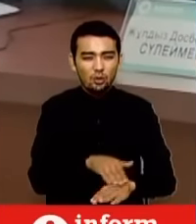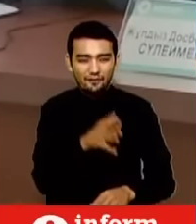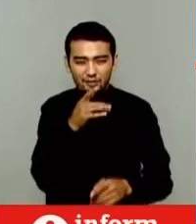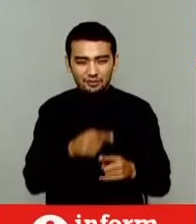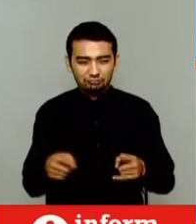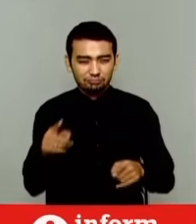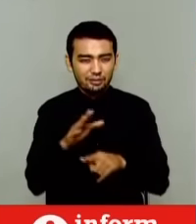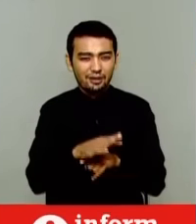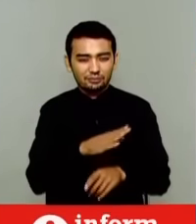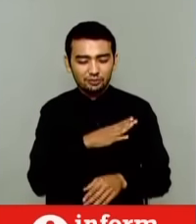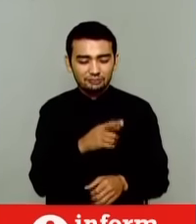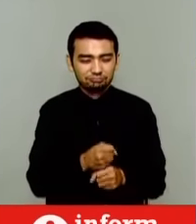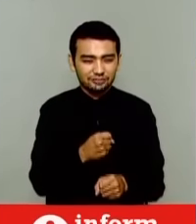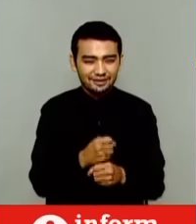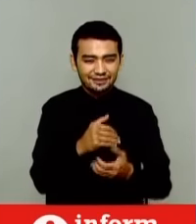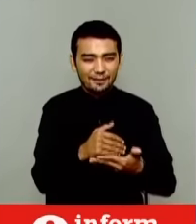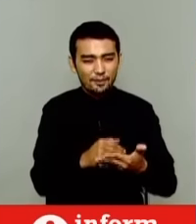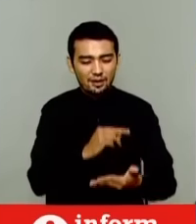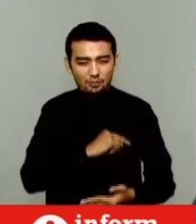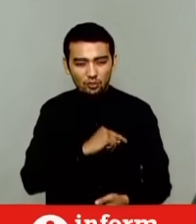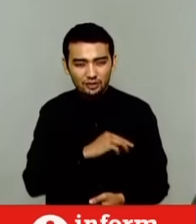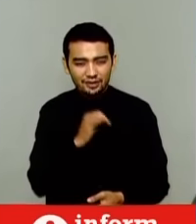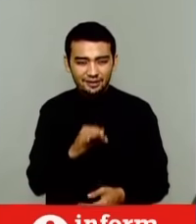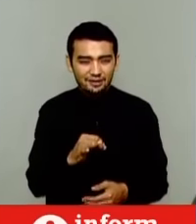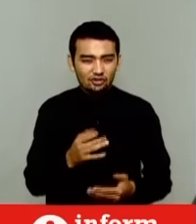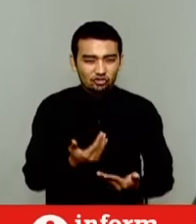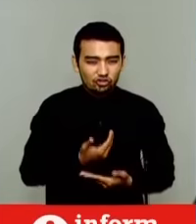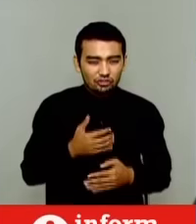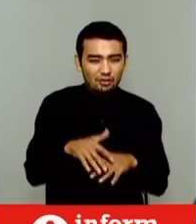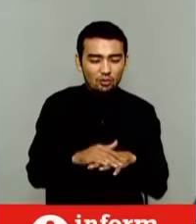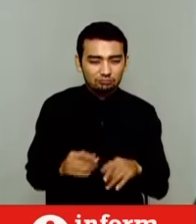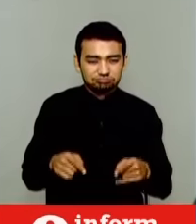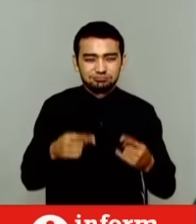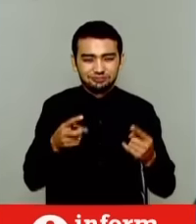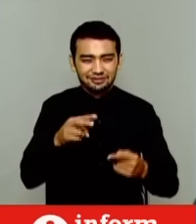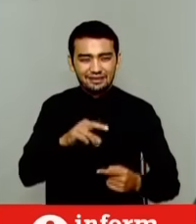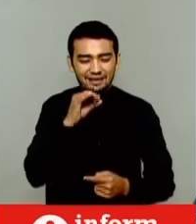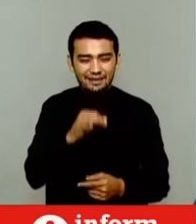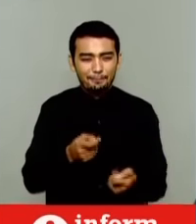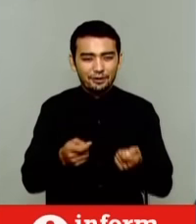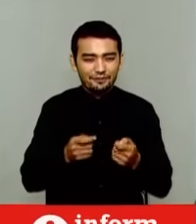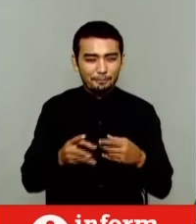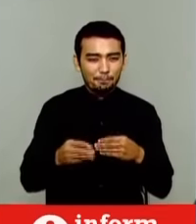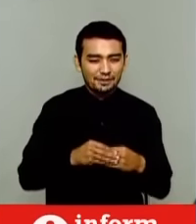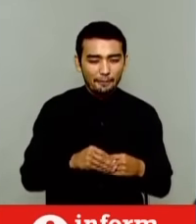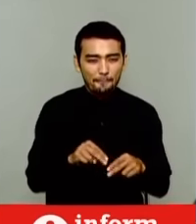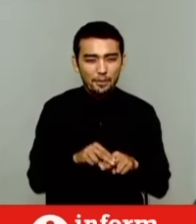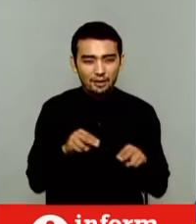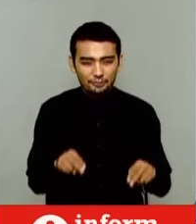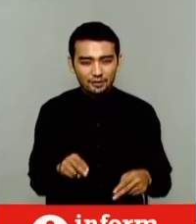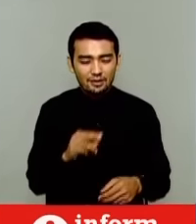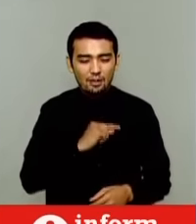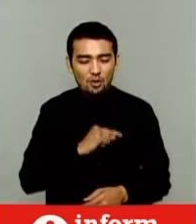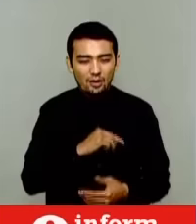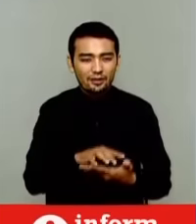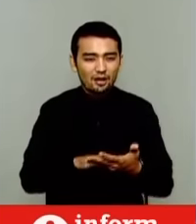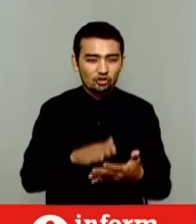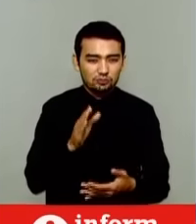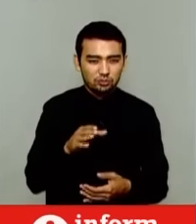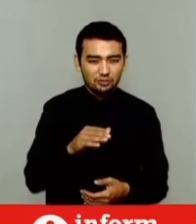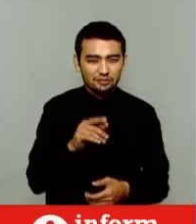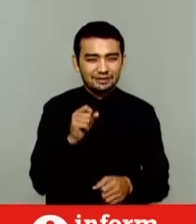масштабная системная работа, направленная на повышение благосостояния населения. Правительство совместно с парламентом продолжит работу по реализации